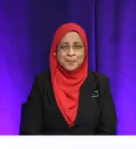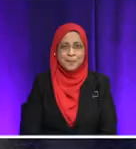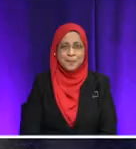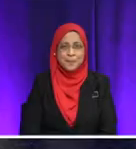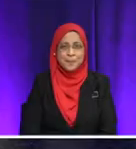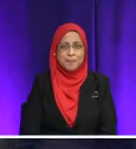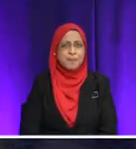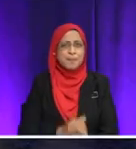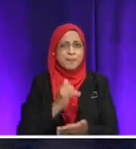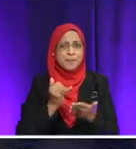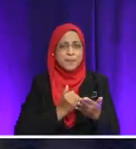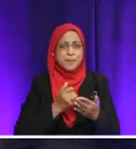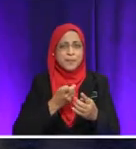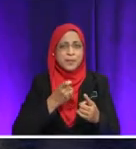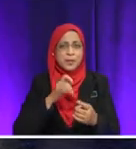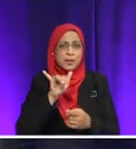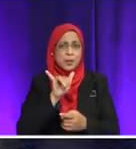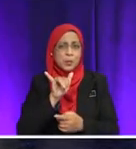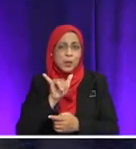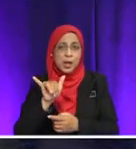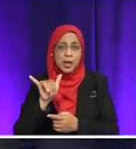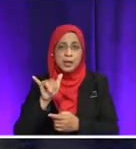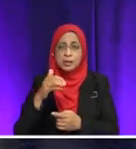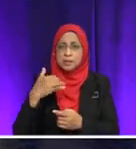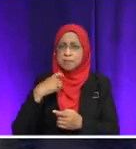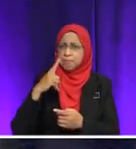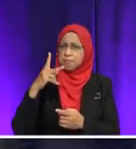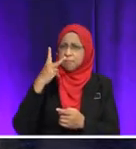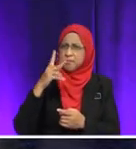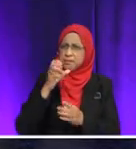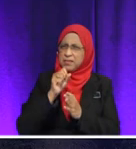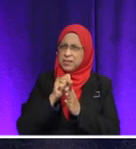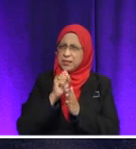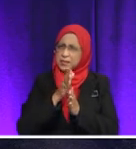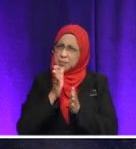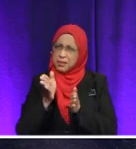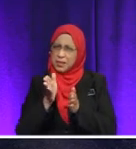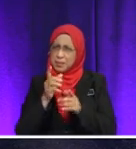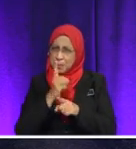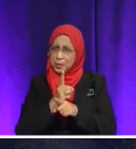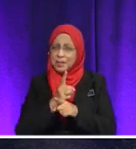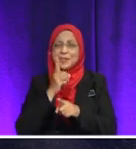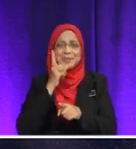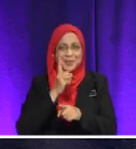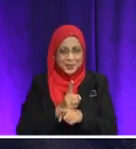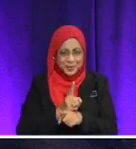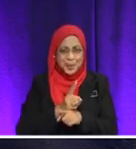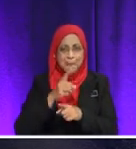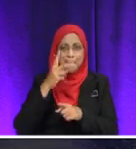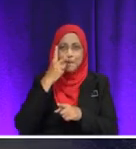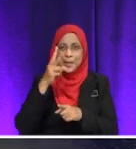lukisan pandangan dari arah Why Adakah pandangan Sisi betul pandangan dari arah